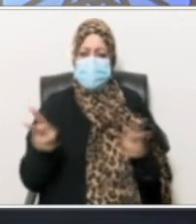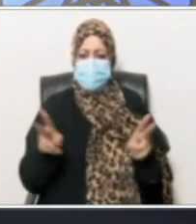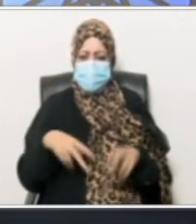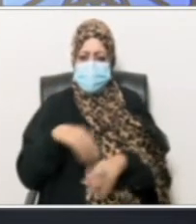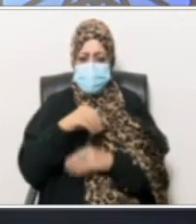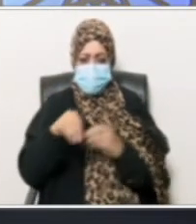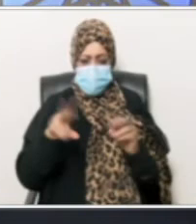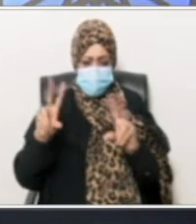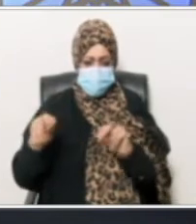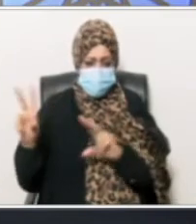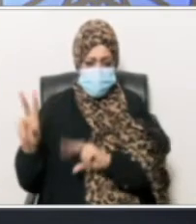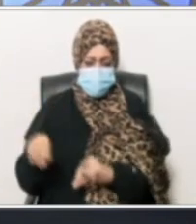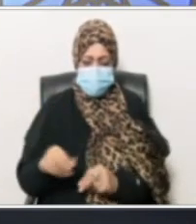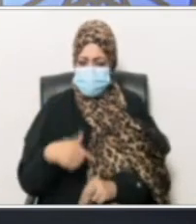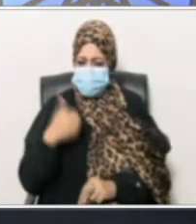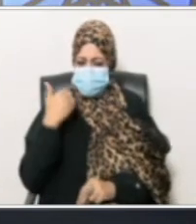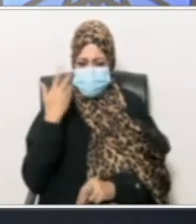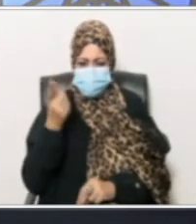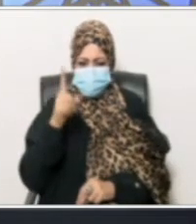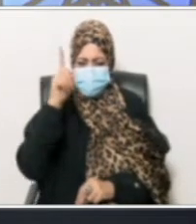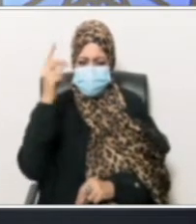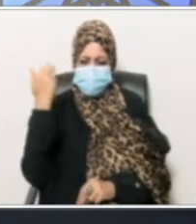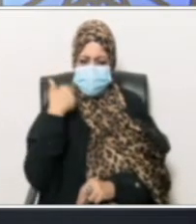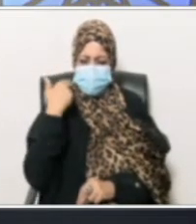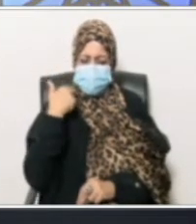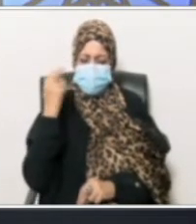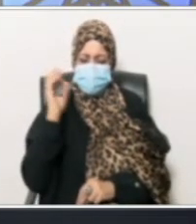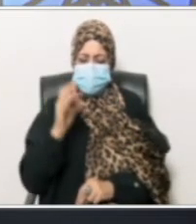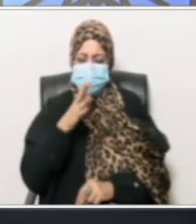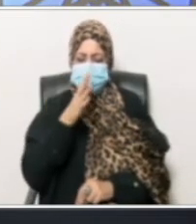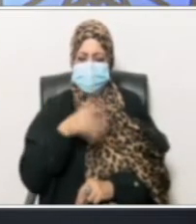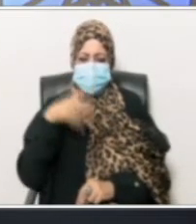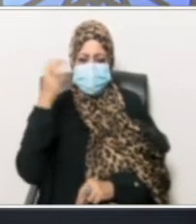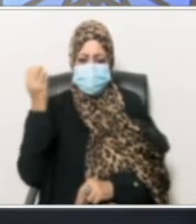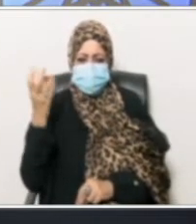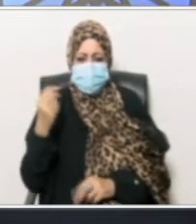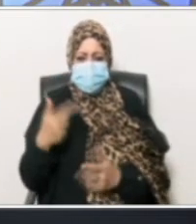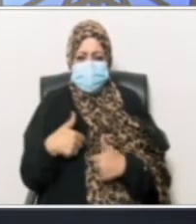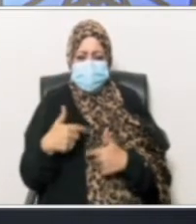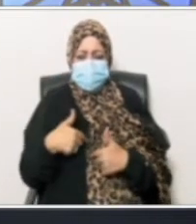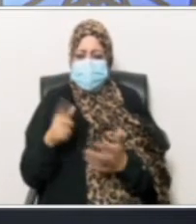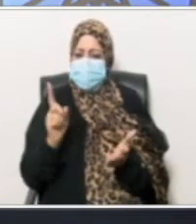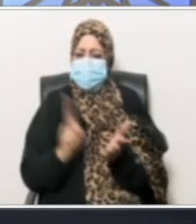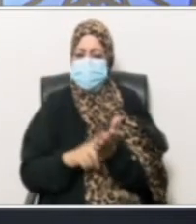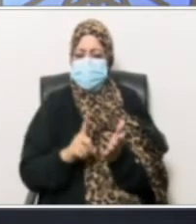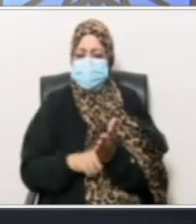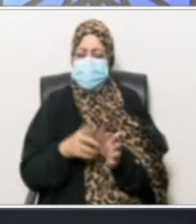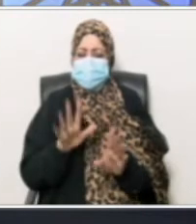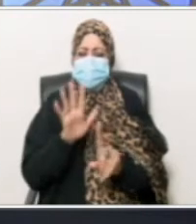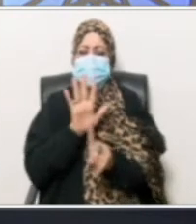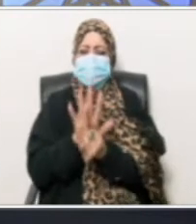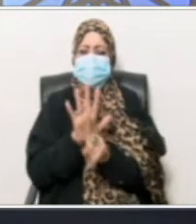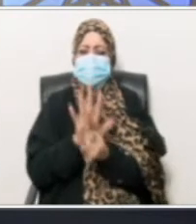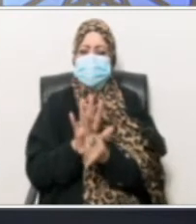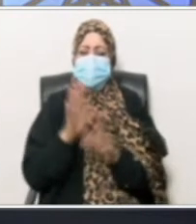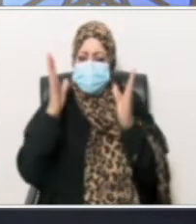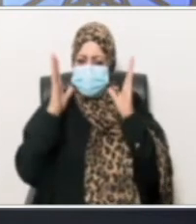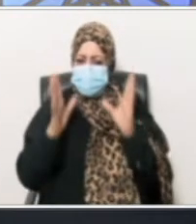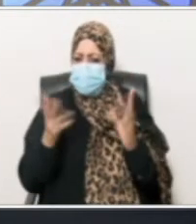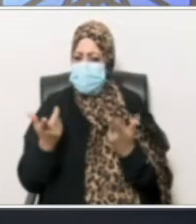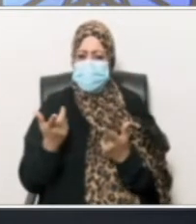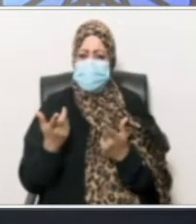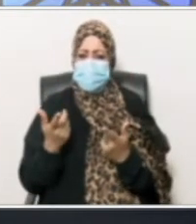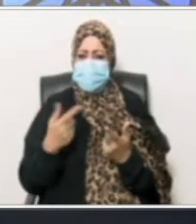يعني إحنا إيش نديره مثلا؟ وجبنا إحنا الناس هم يصلوا وراهم ولا لا يصلوا وراهم؟ نبدي ندير في في في شيء. لا